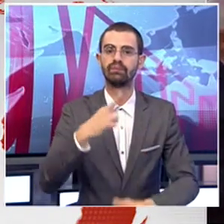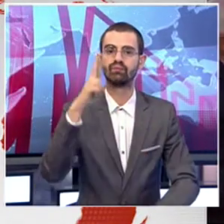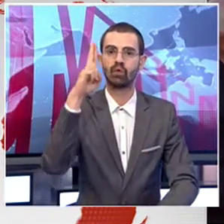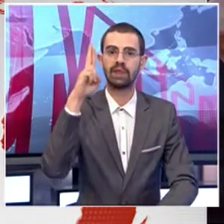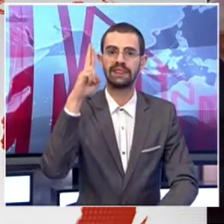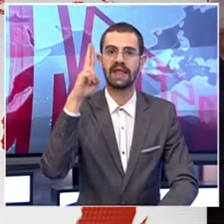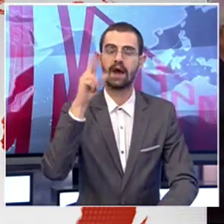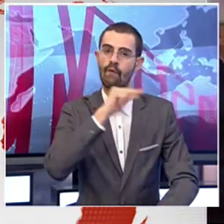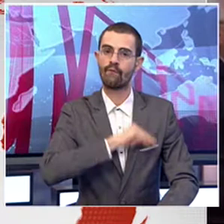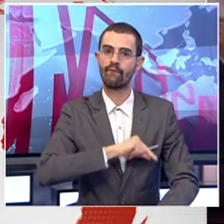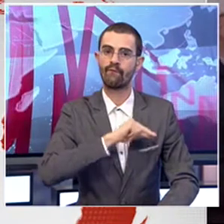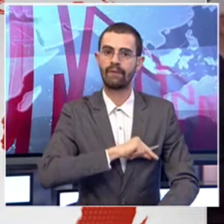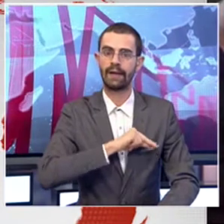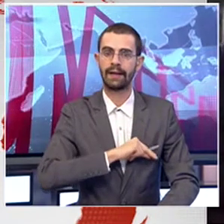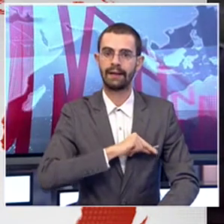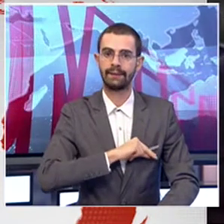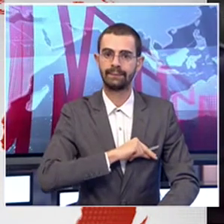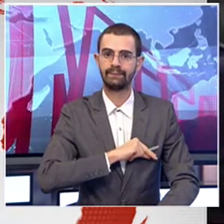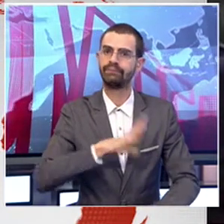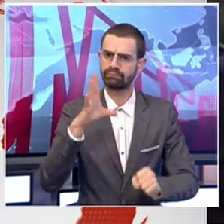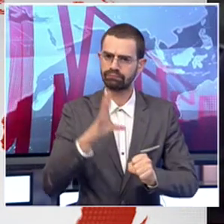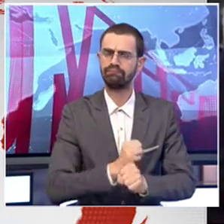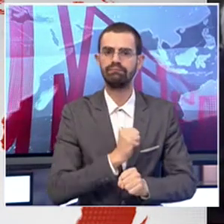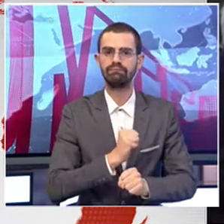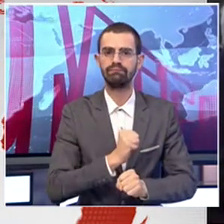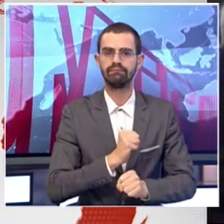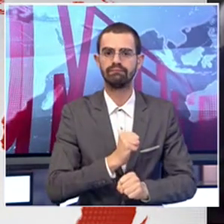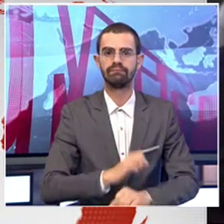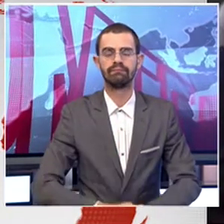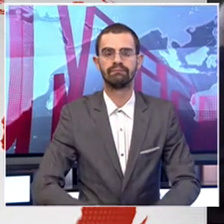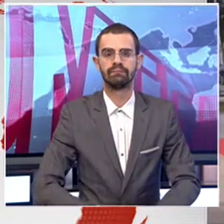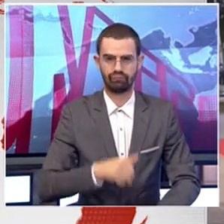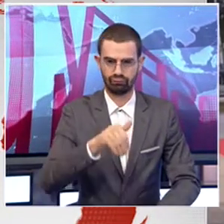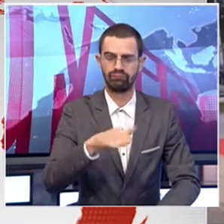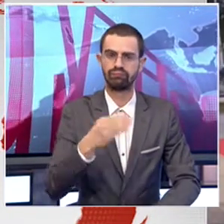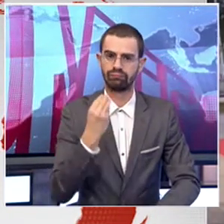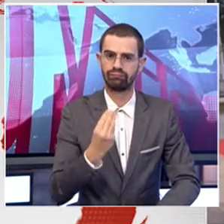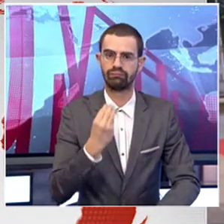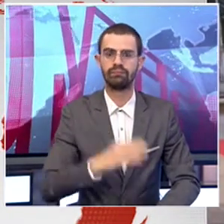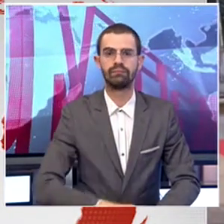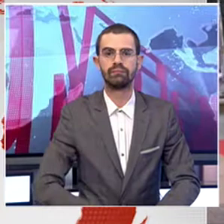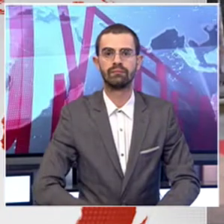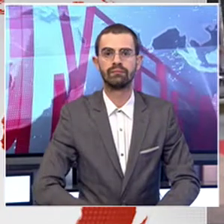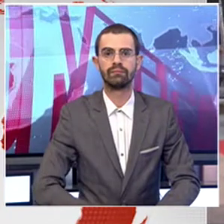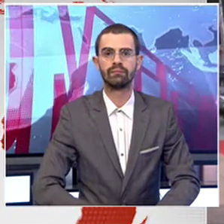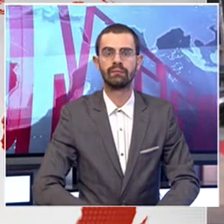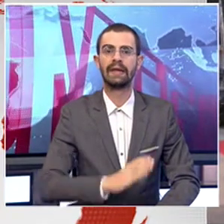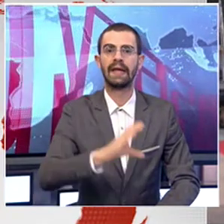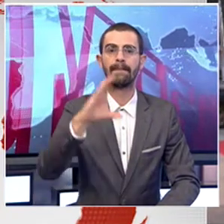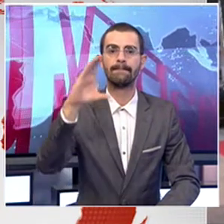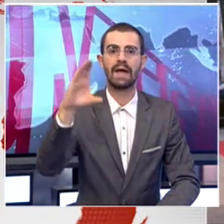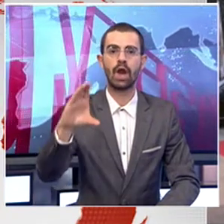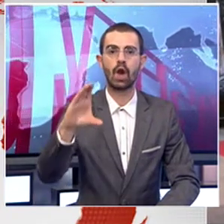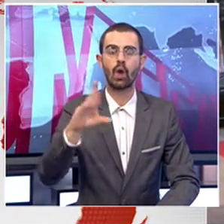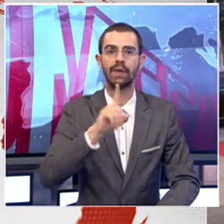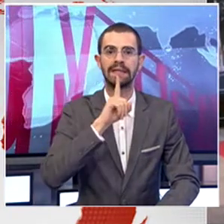που, όπως οι πληροφορίες μας αναφέρουν, το έχει πετύχει, καθώς φαίνεται πως στο κείμενο της κοινής διακήρυξης, η οποία